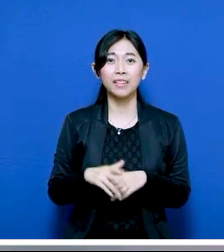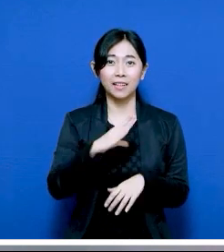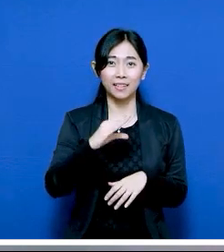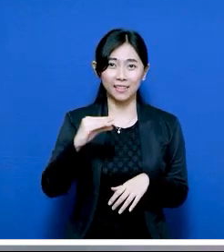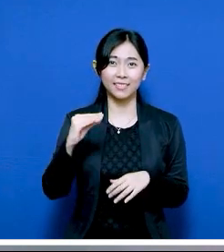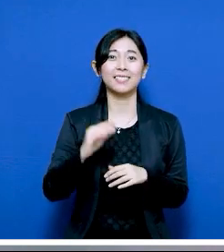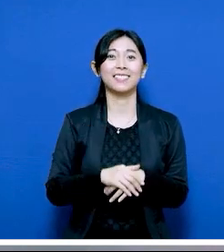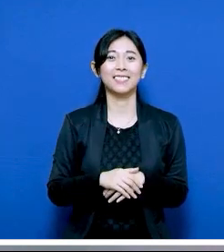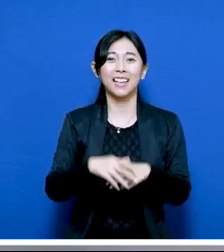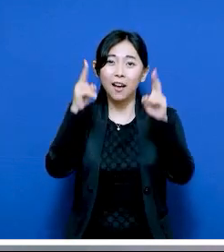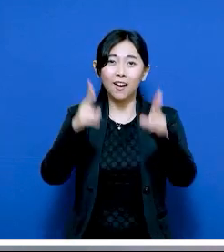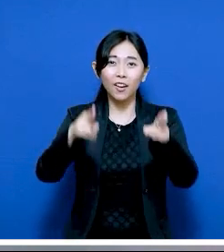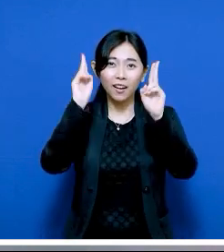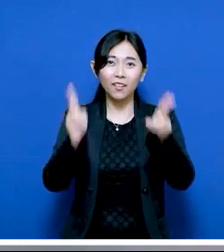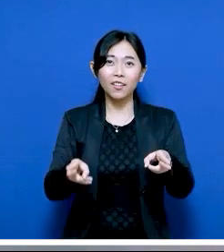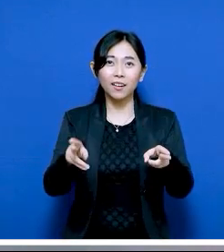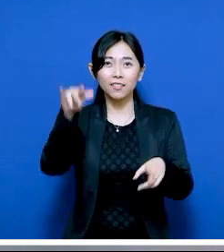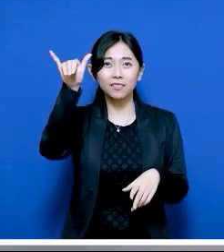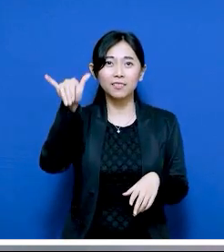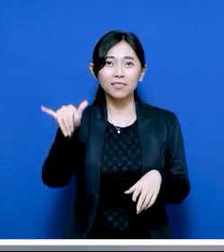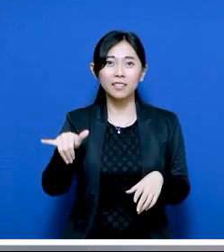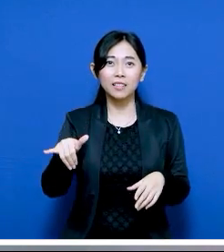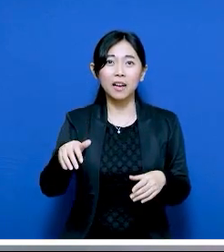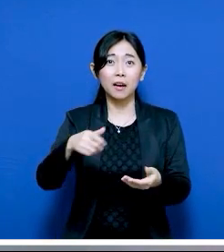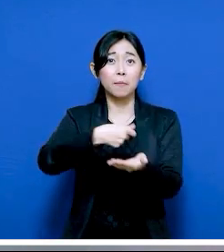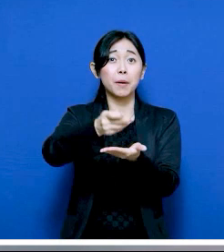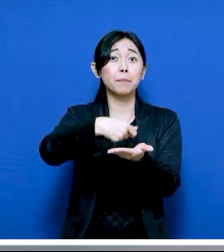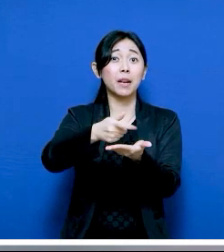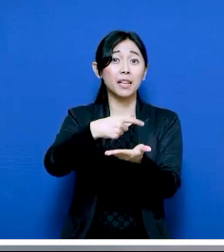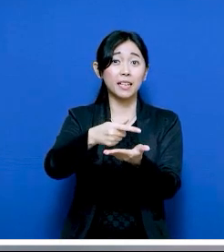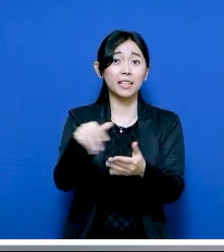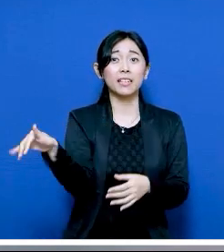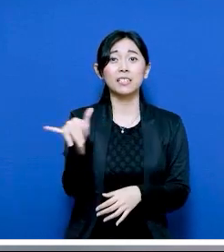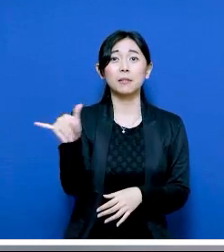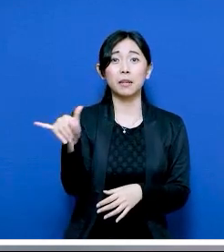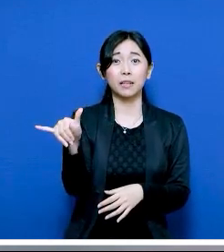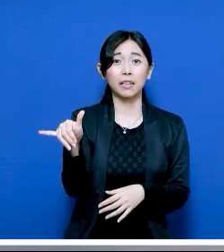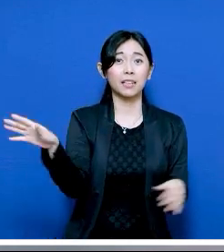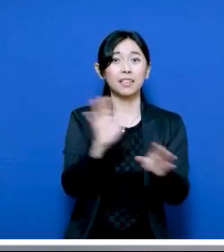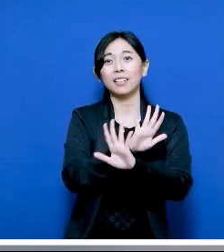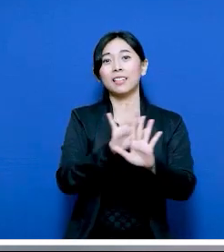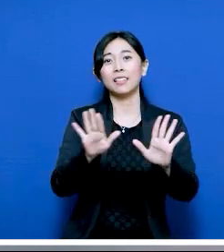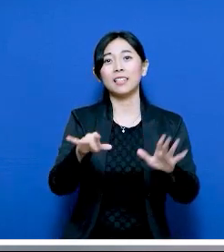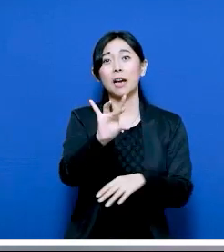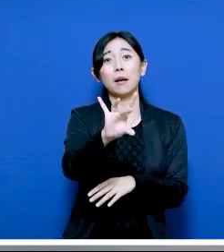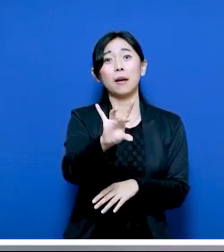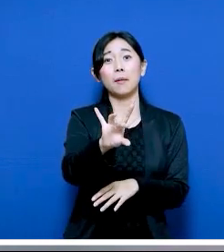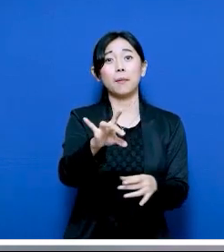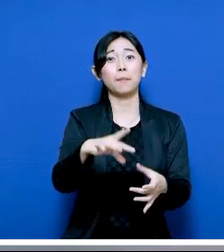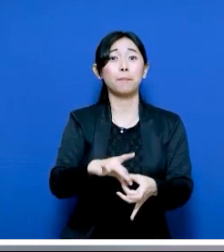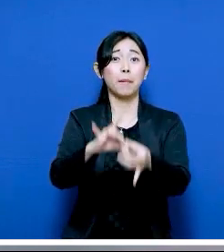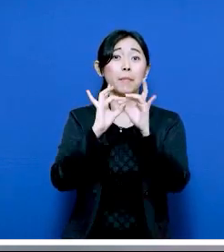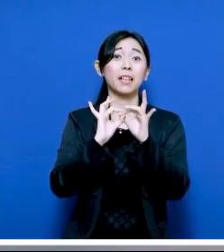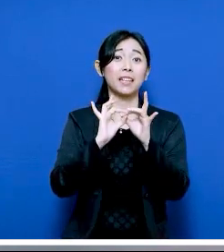Dan orang-orang yang membeli seolah-olah tidak memiliki